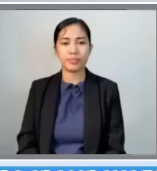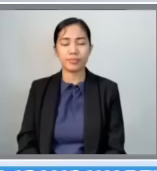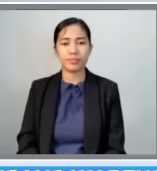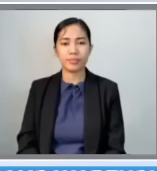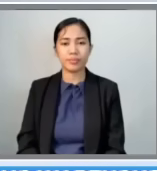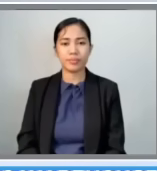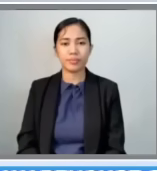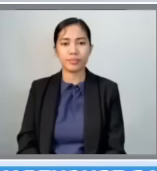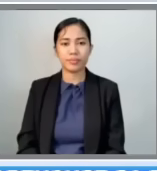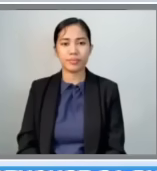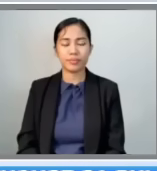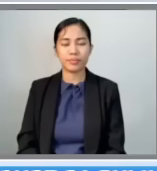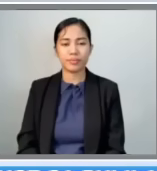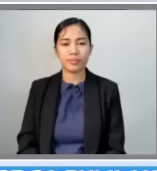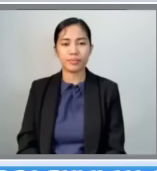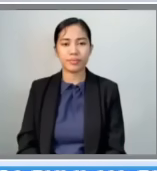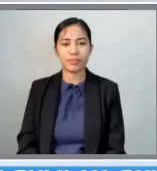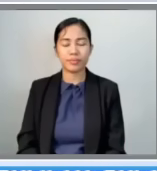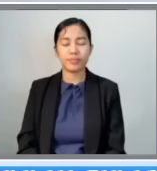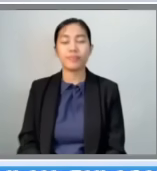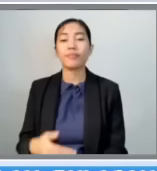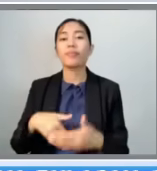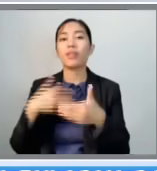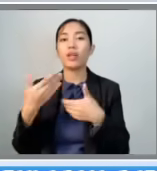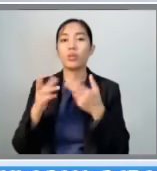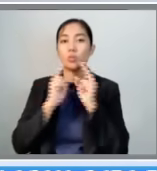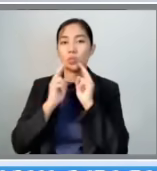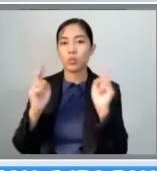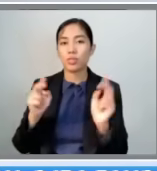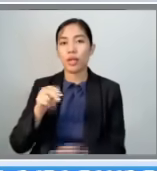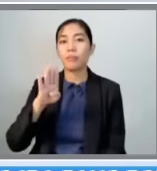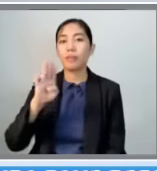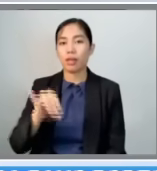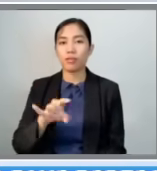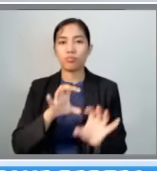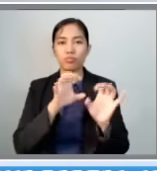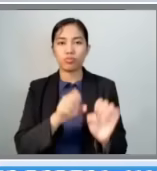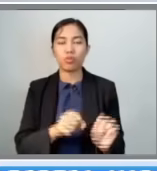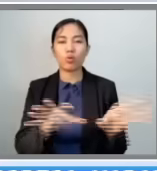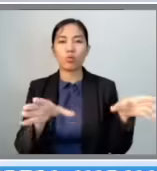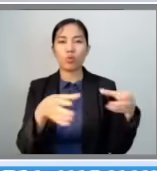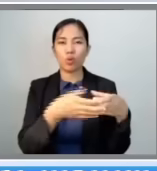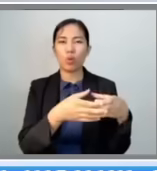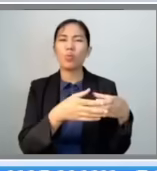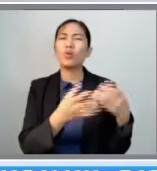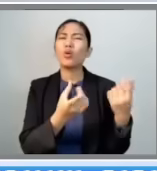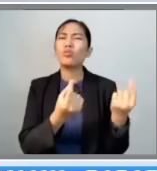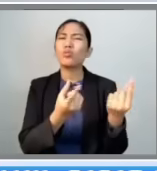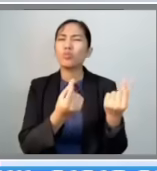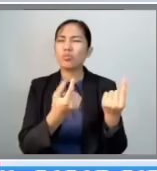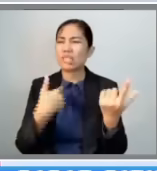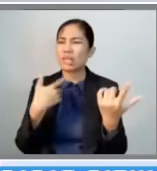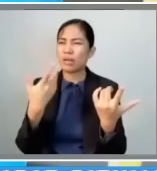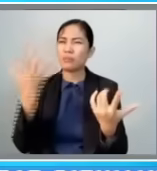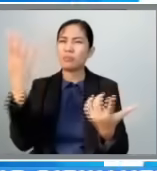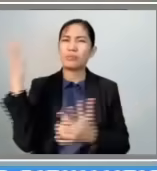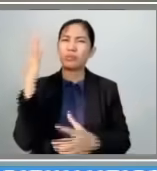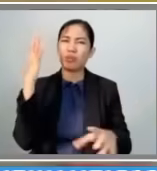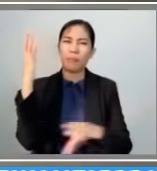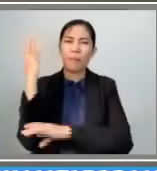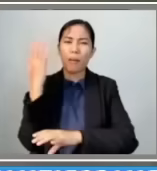Samantala, arestado po sa operasyon ng NDI ang grupo ng illegal loggers sa Quezon. Balitang hatid ni John Consulta.